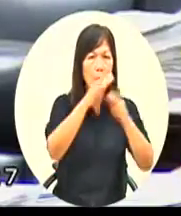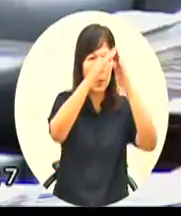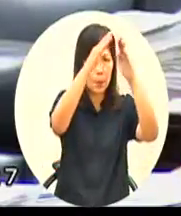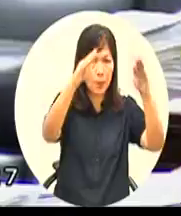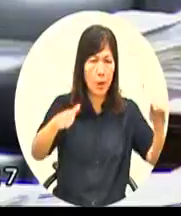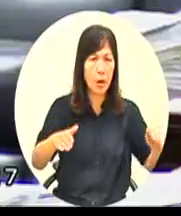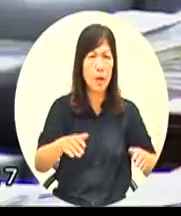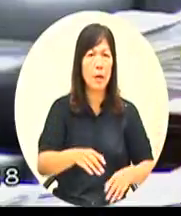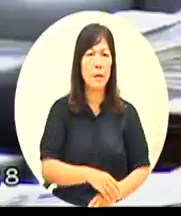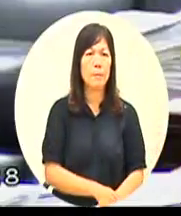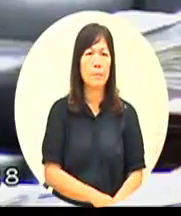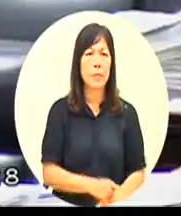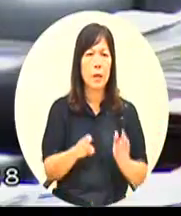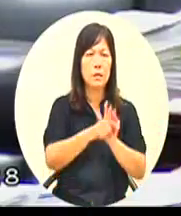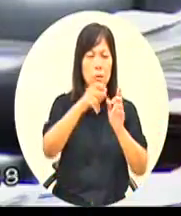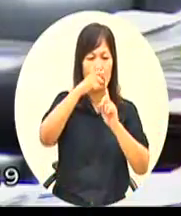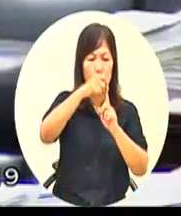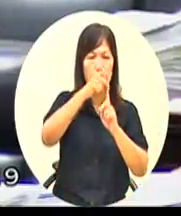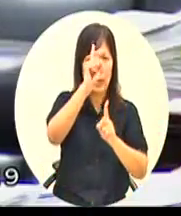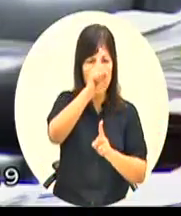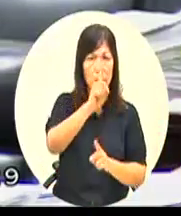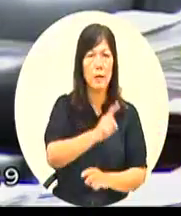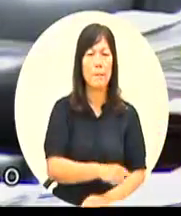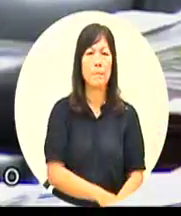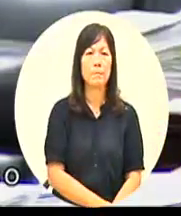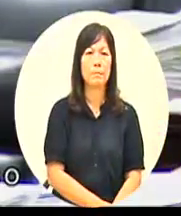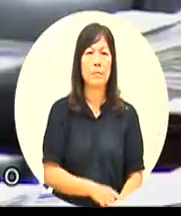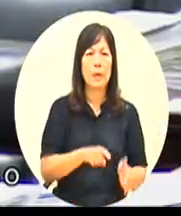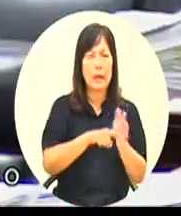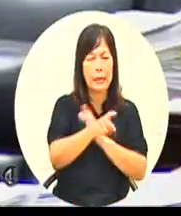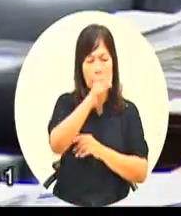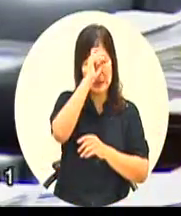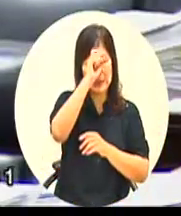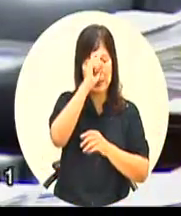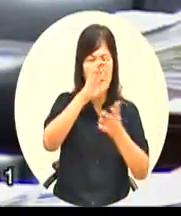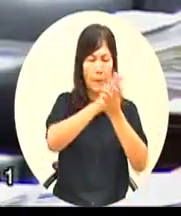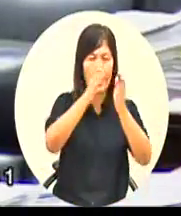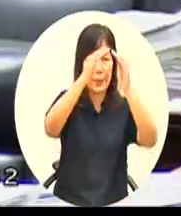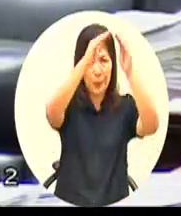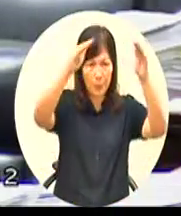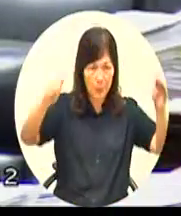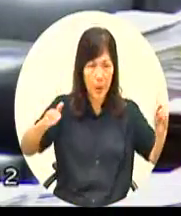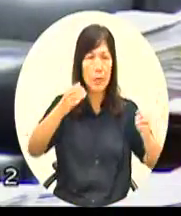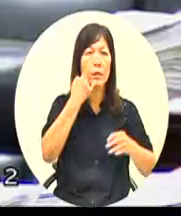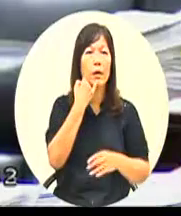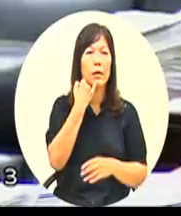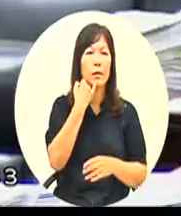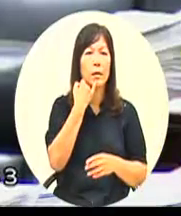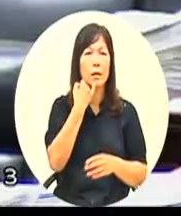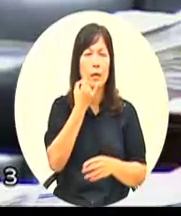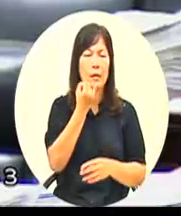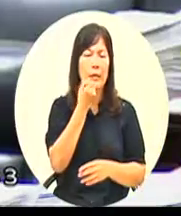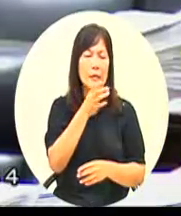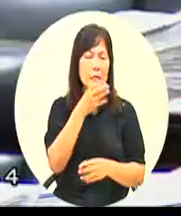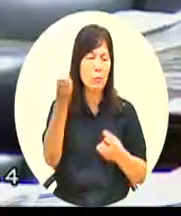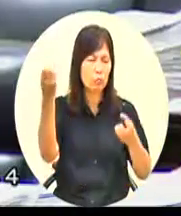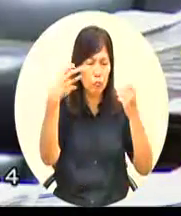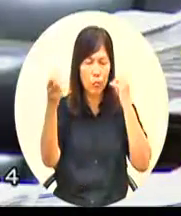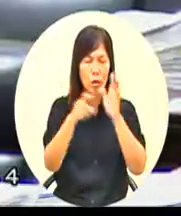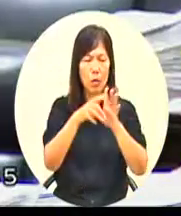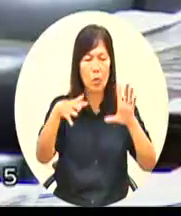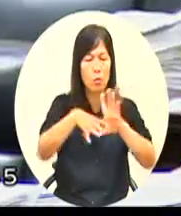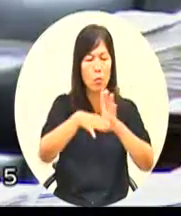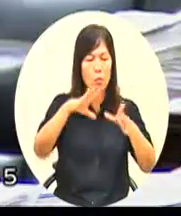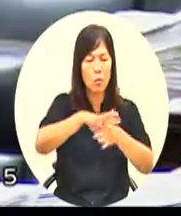车的一个路牌而已，车牌而已。他们一直期待要盖一个候车亭呐、啊。但是听说文化局一直不答